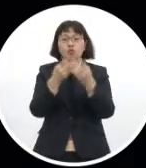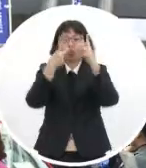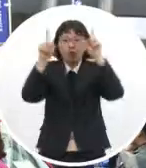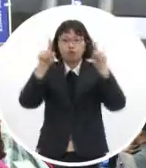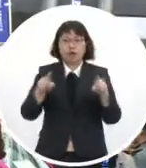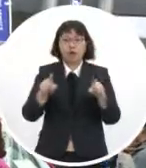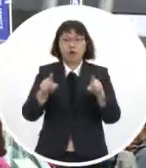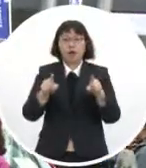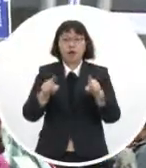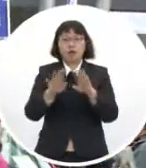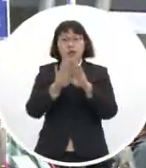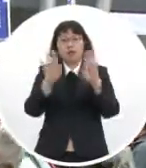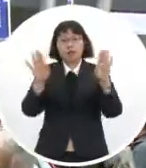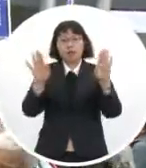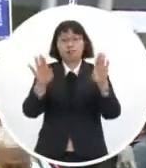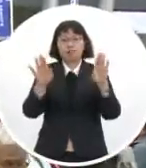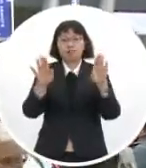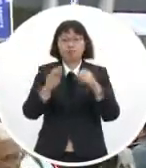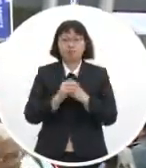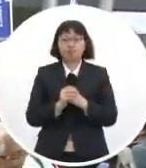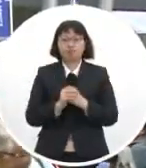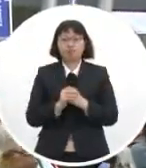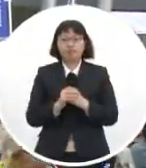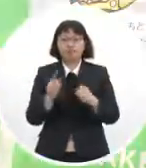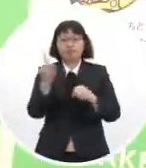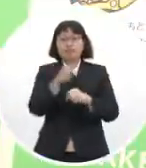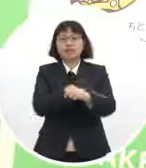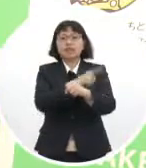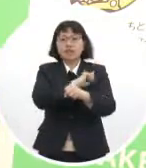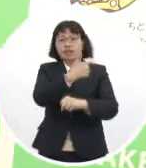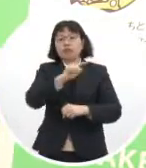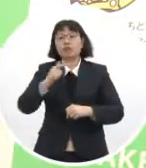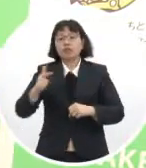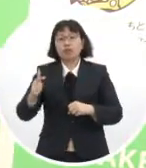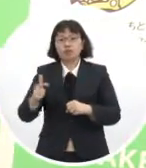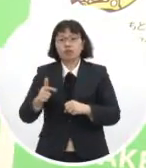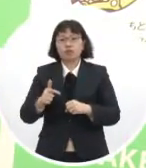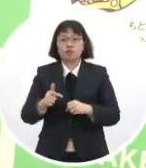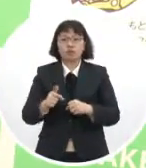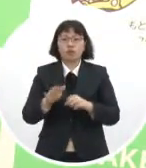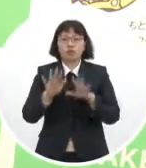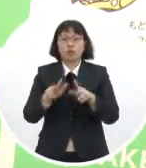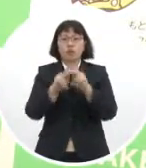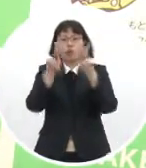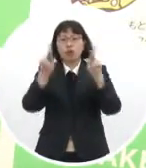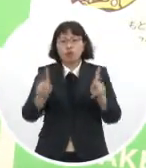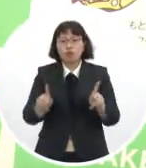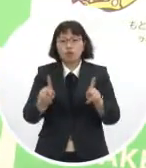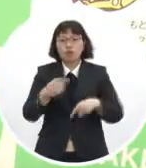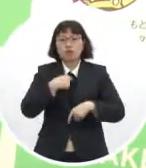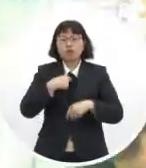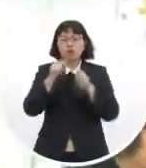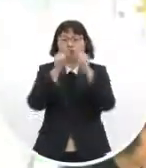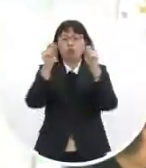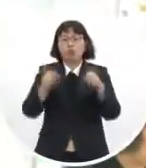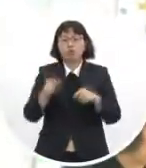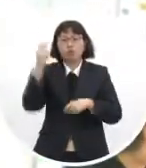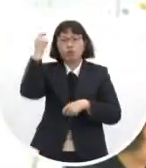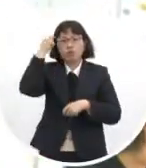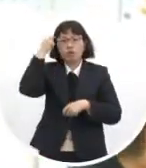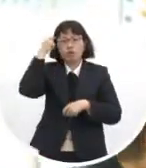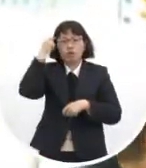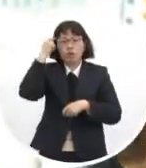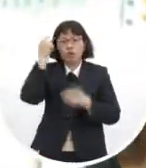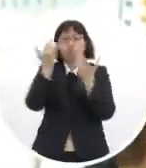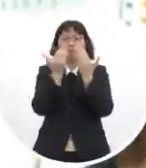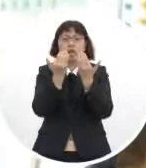環境や貧困、人権、開発など現代社会が抱える課題を自らの問題として捉え、学